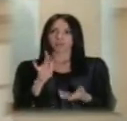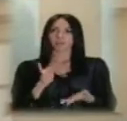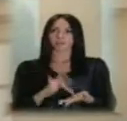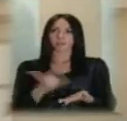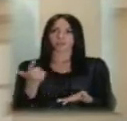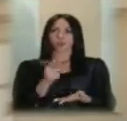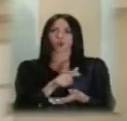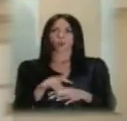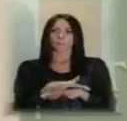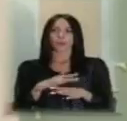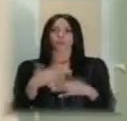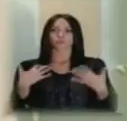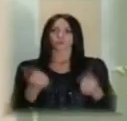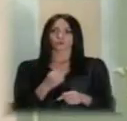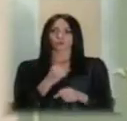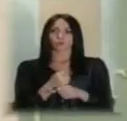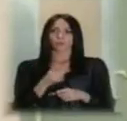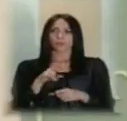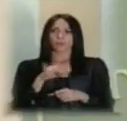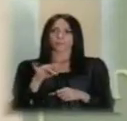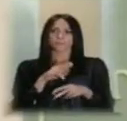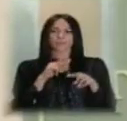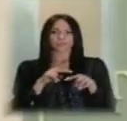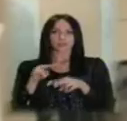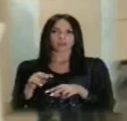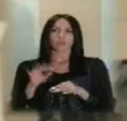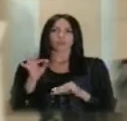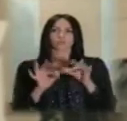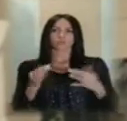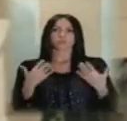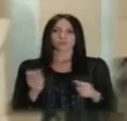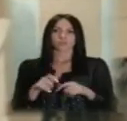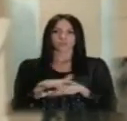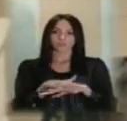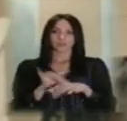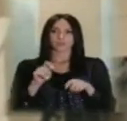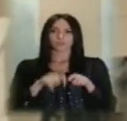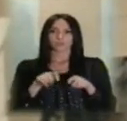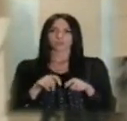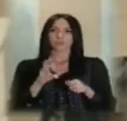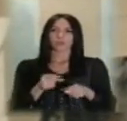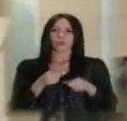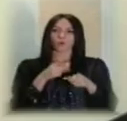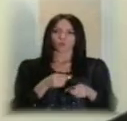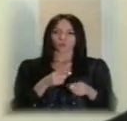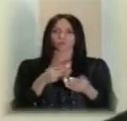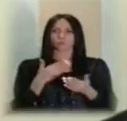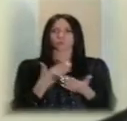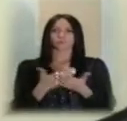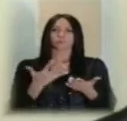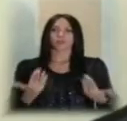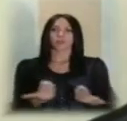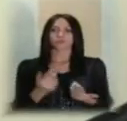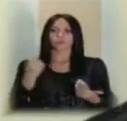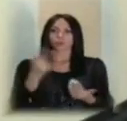здійснює епіднагляд, оцінку стану здоров'я населення, проводить моніторинг на загрозу для жителів області при надзвичайних подіях і проводить